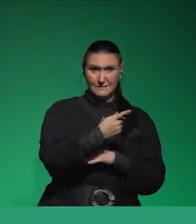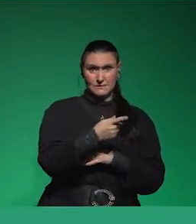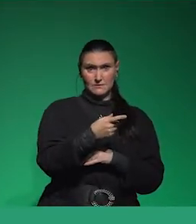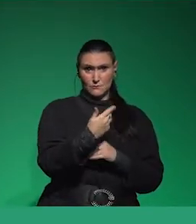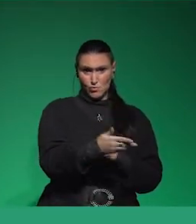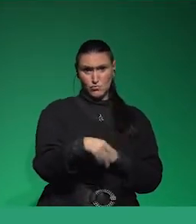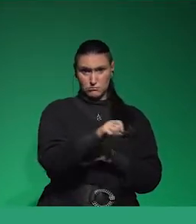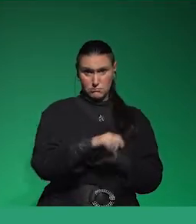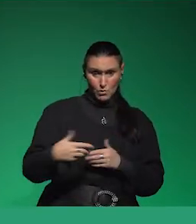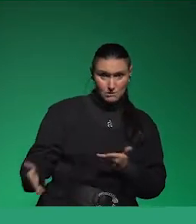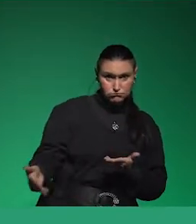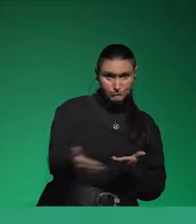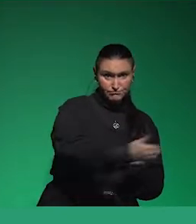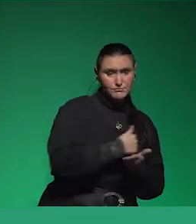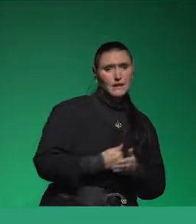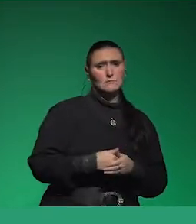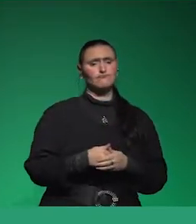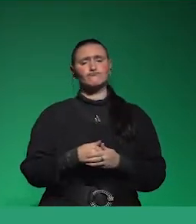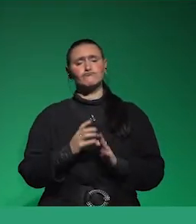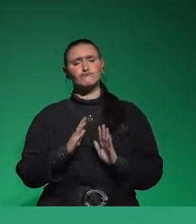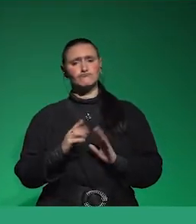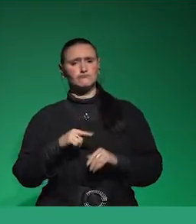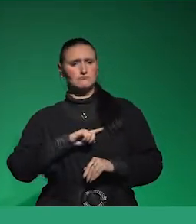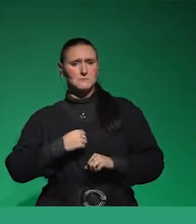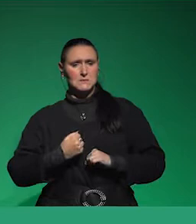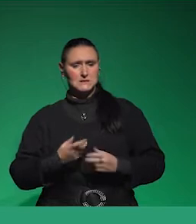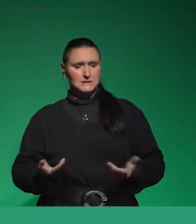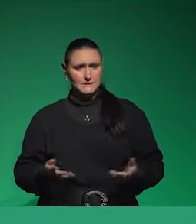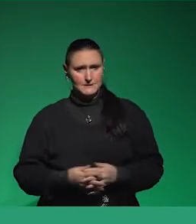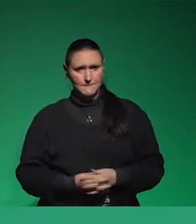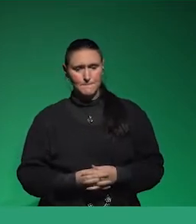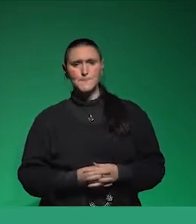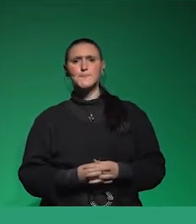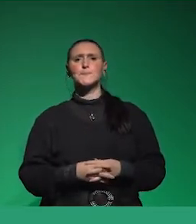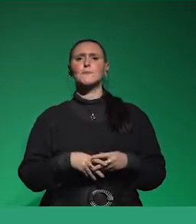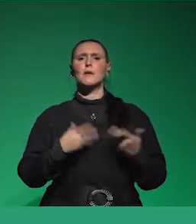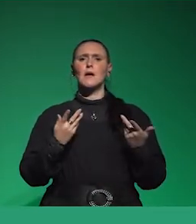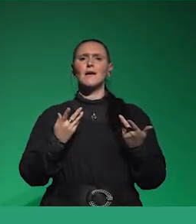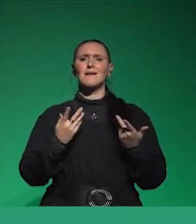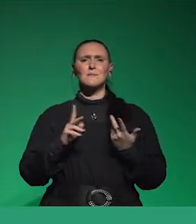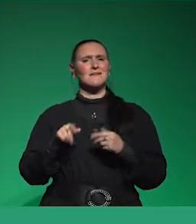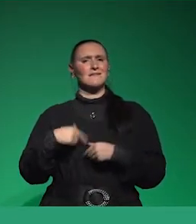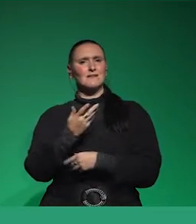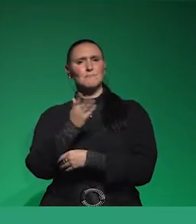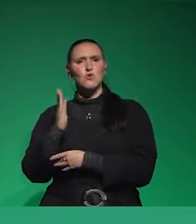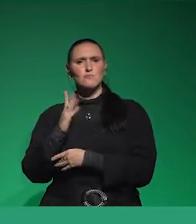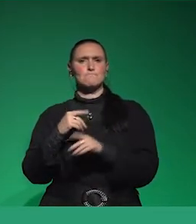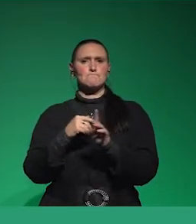sondern wir verwenden nur Samen aus zertifizierten Baumbeständen.